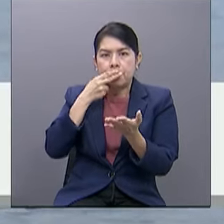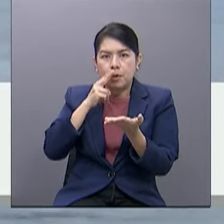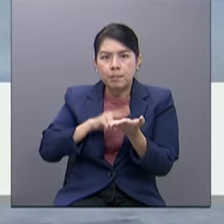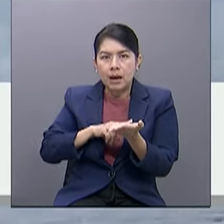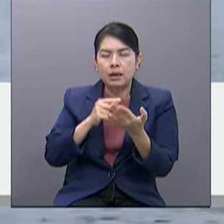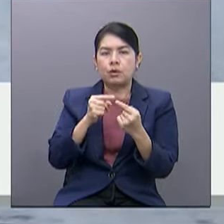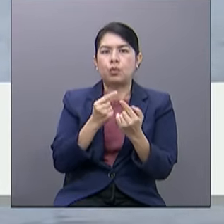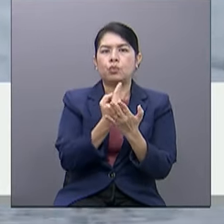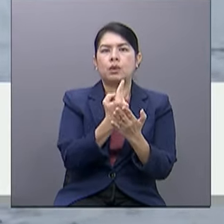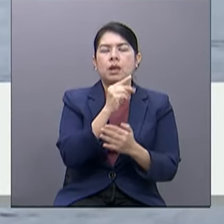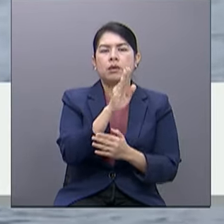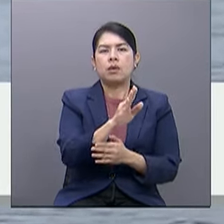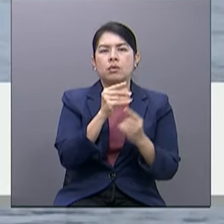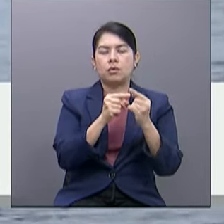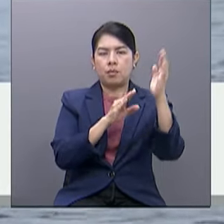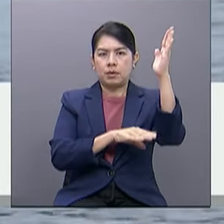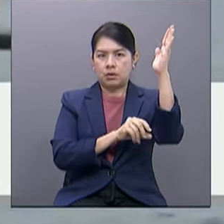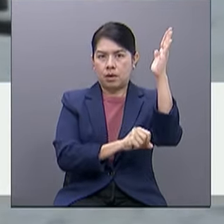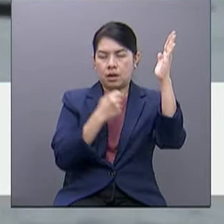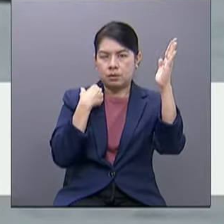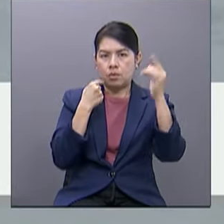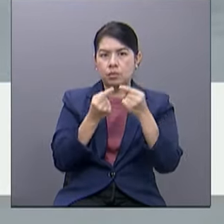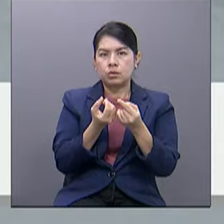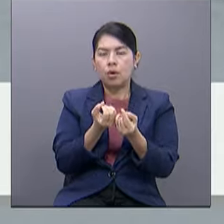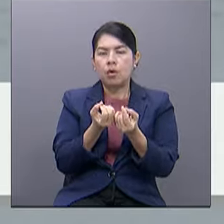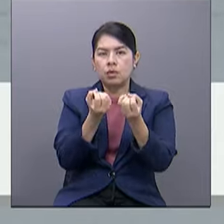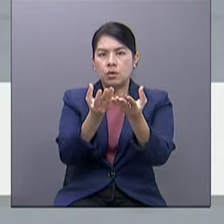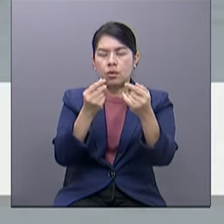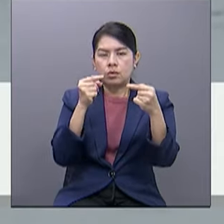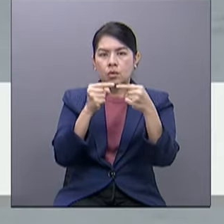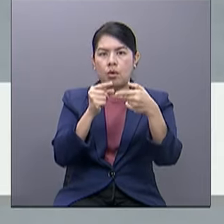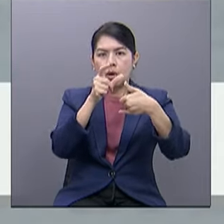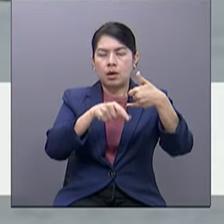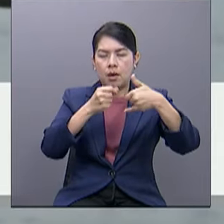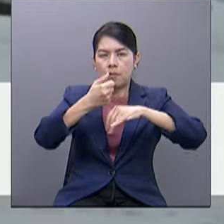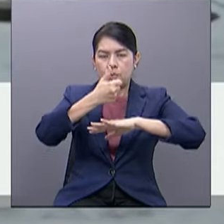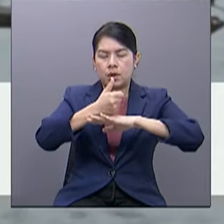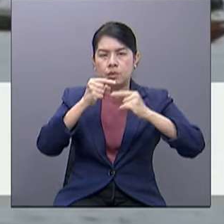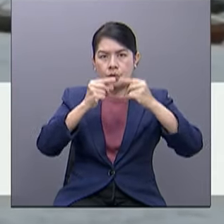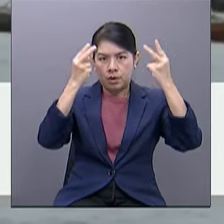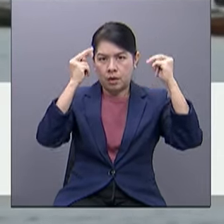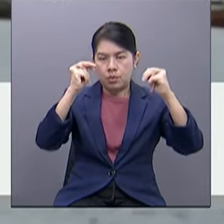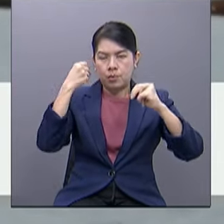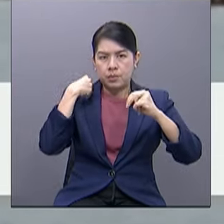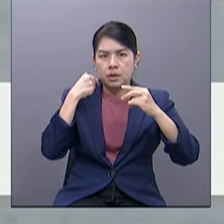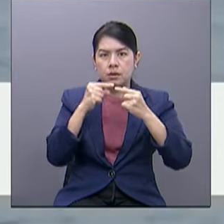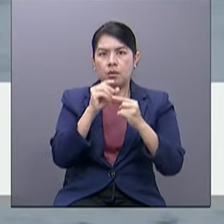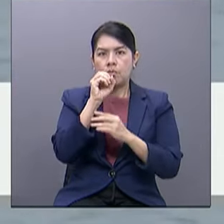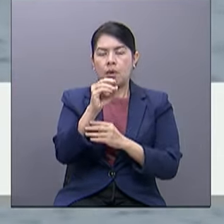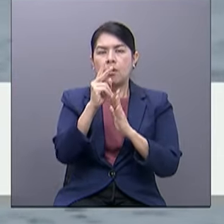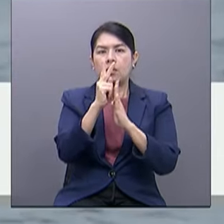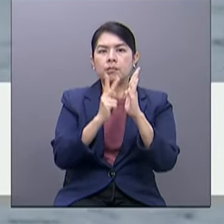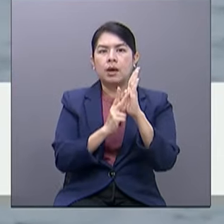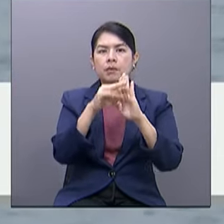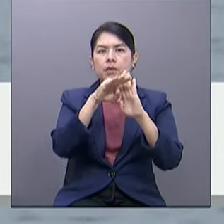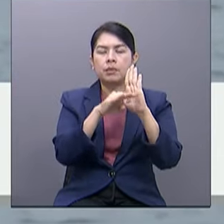งขลาส่งถึงนายกรัฐมนตรีและหน่วยงานที่เกี่ยวข้องย้ำเรื่องของการปฏิบัติตามข้อกฎหมายของแต่ละหน่วยงาน